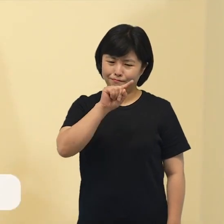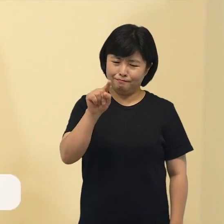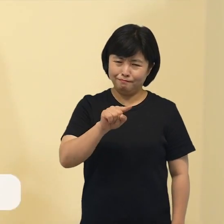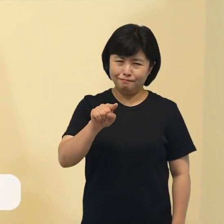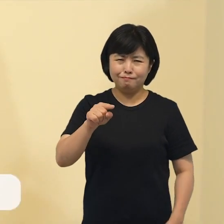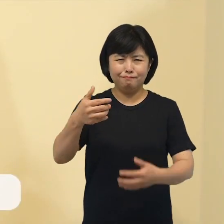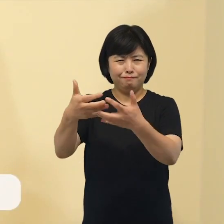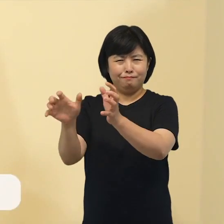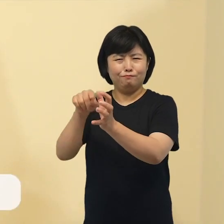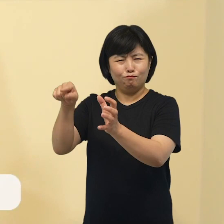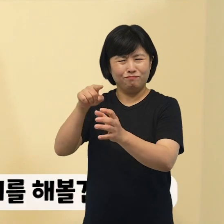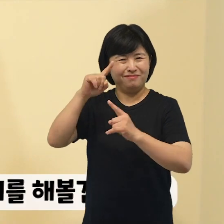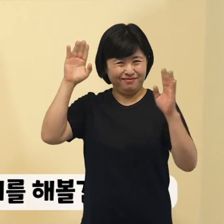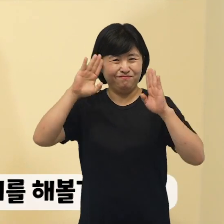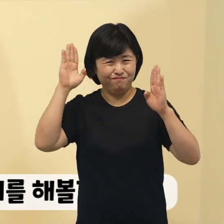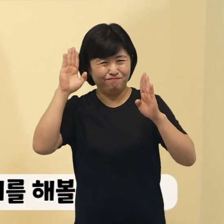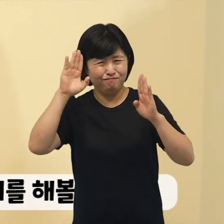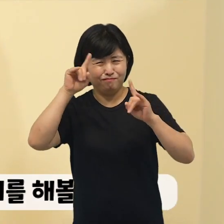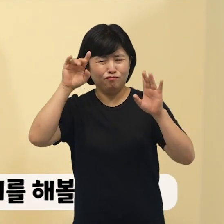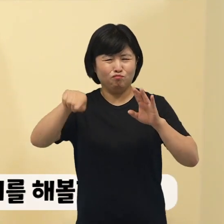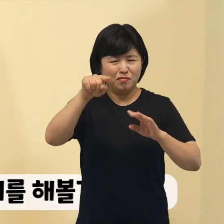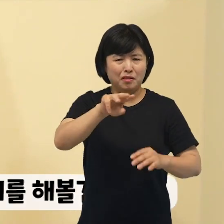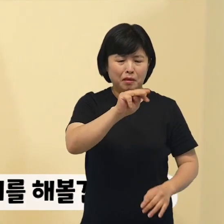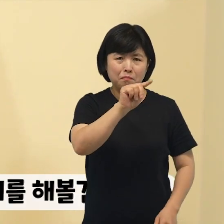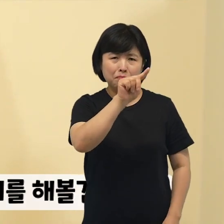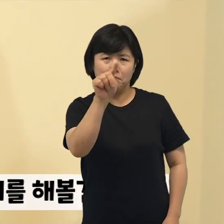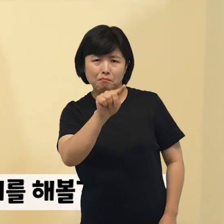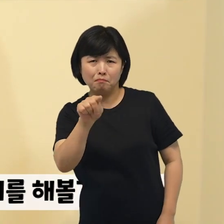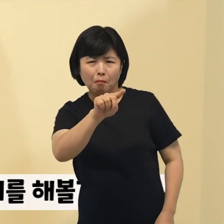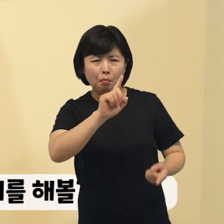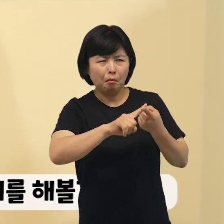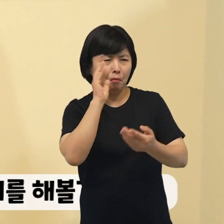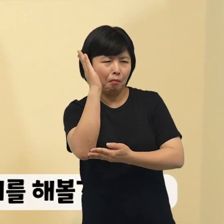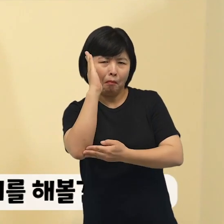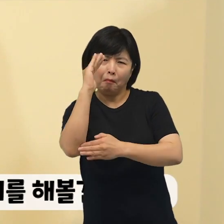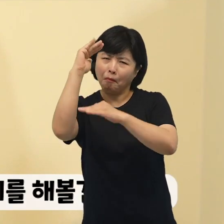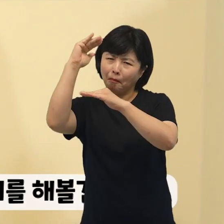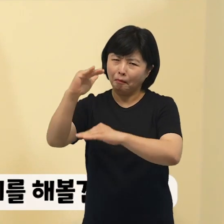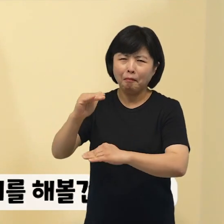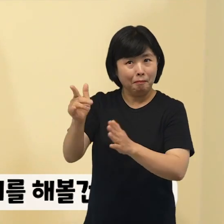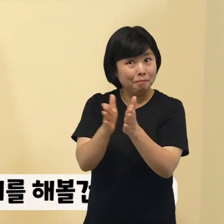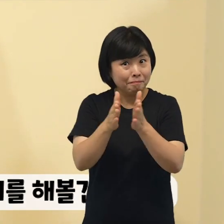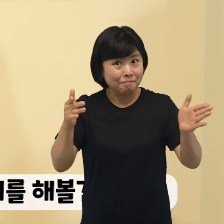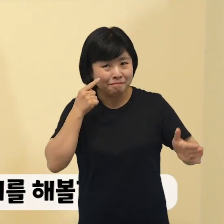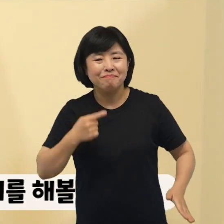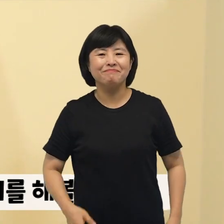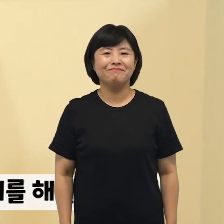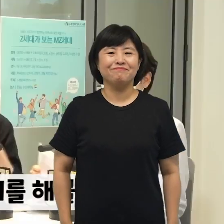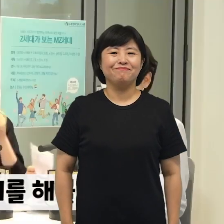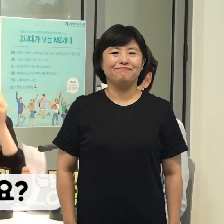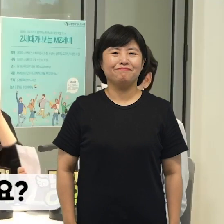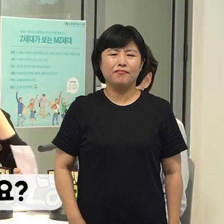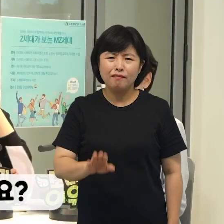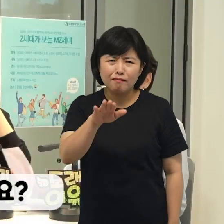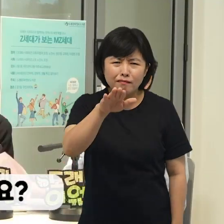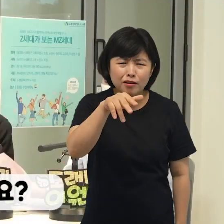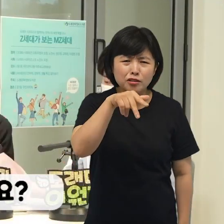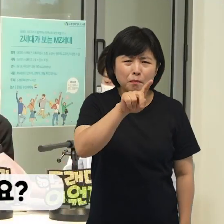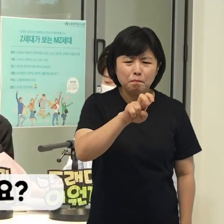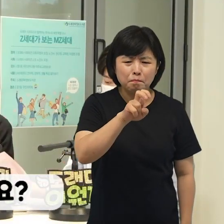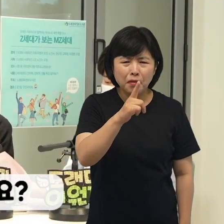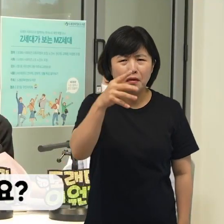Z세대 중에서도 대학생이죠, 저희. 네. 대학생들이 보는 MZ세대에 관해서 얘기를 해볼 건데요.